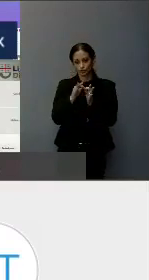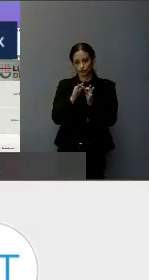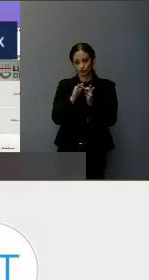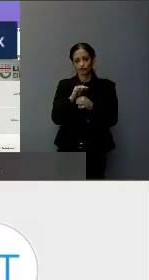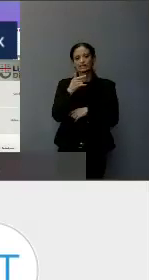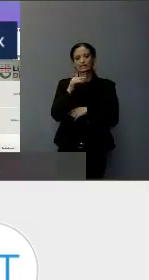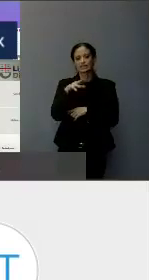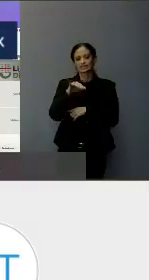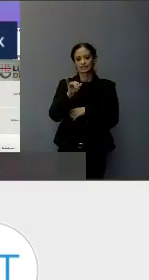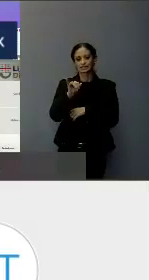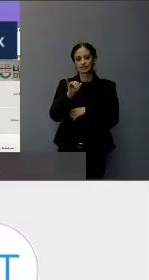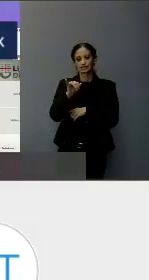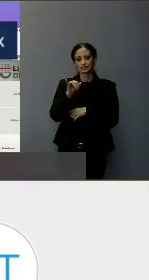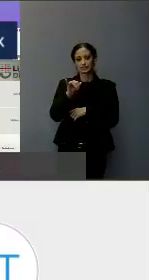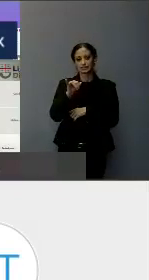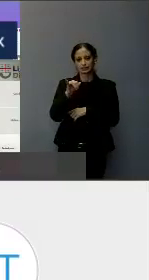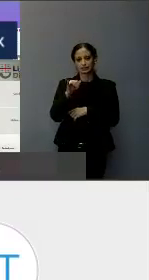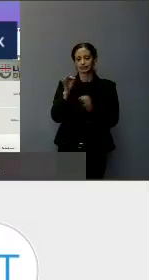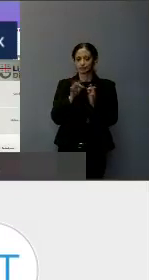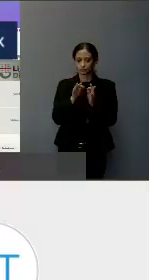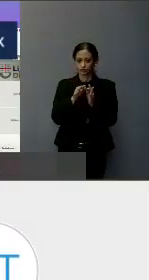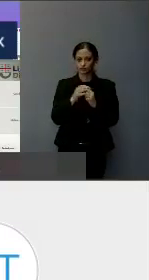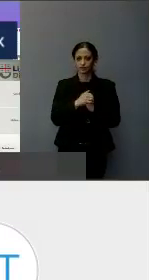consigliera tini favorevole